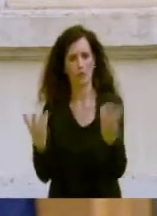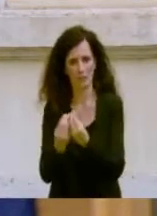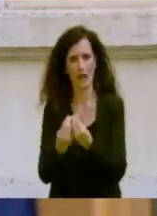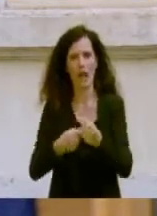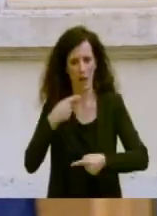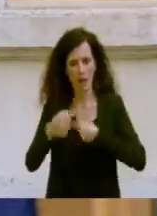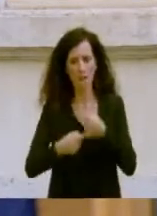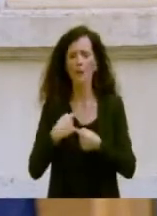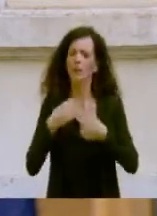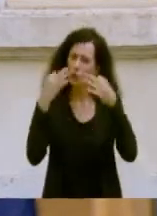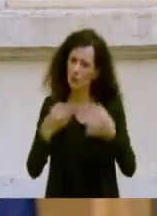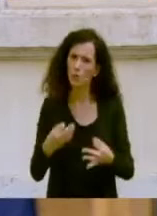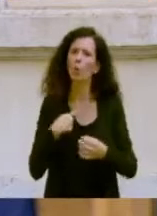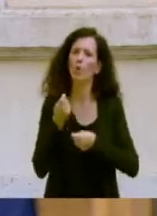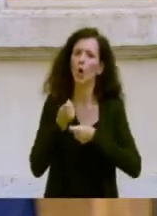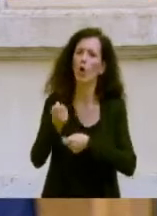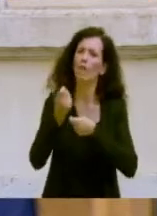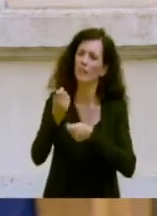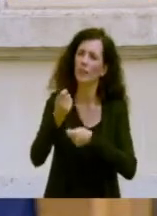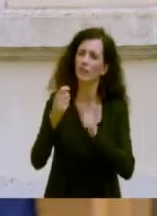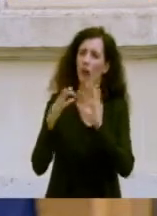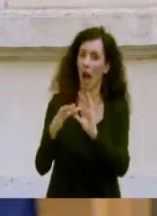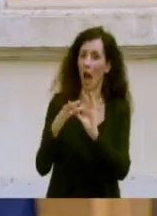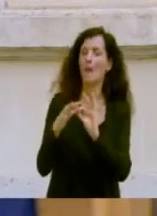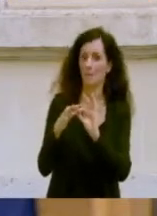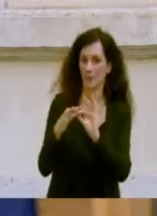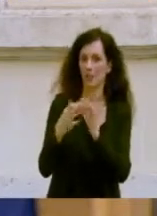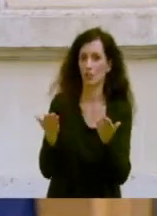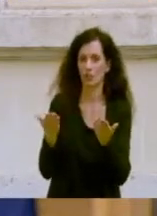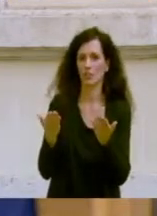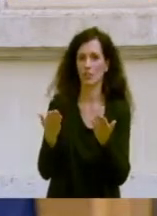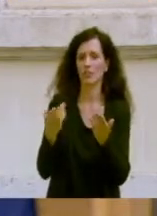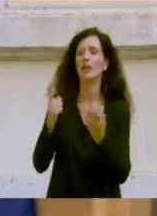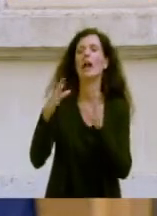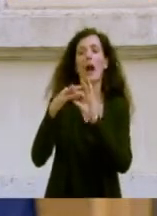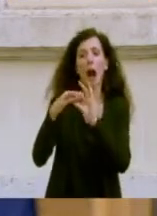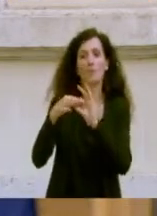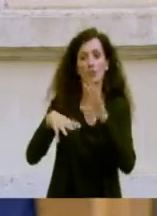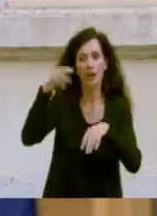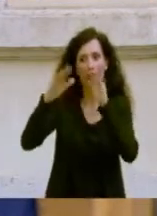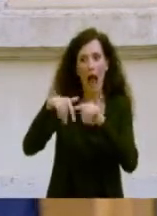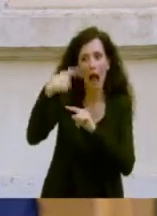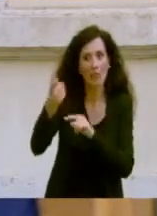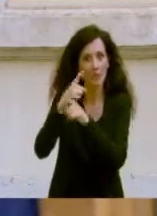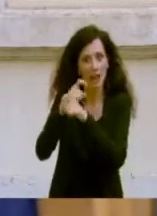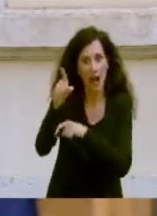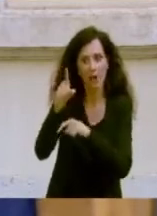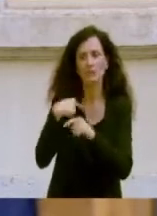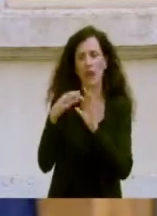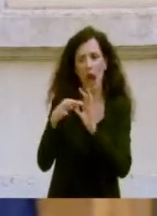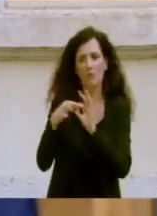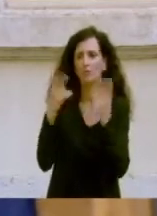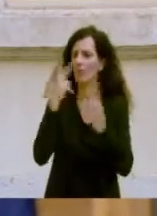convinceremo i nostri amici in questo caso d'oltralpe che non è assolutamente giustificata